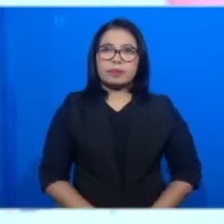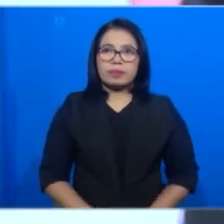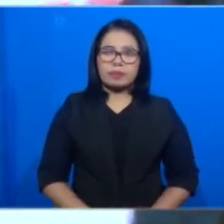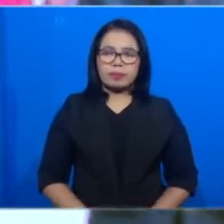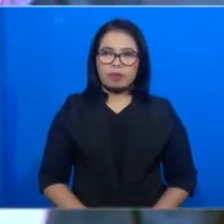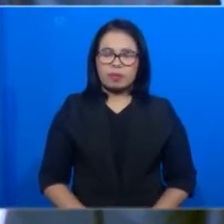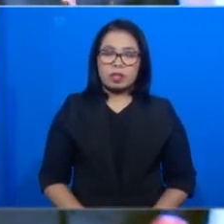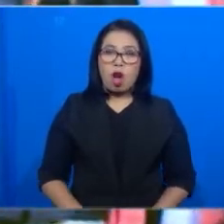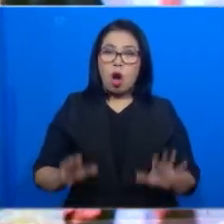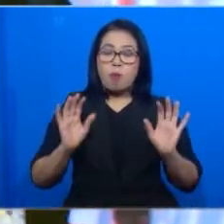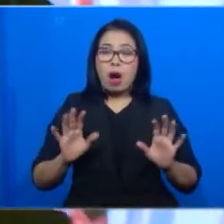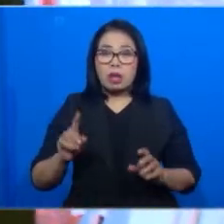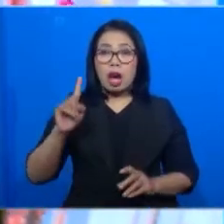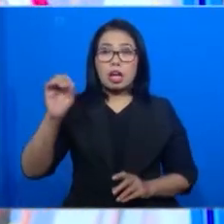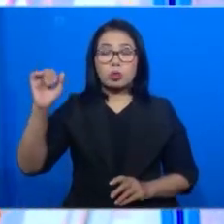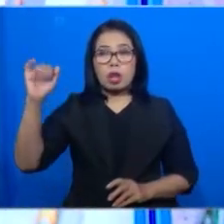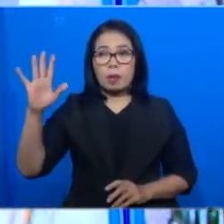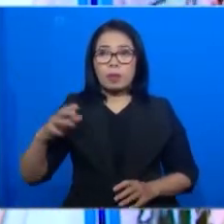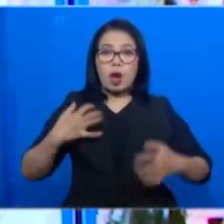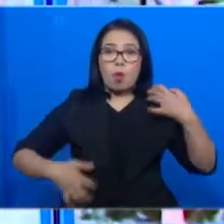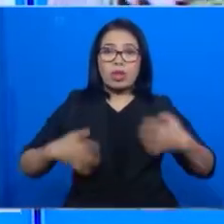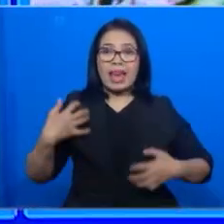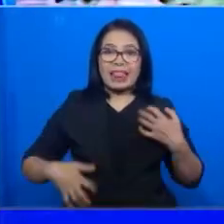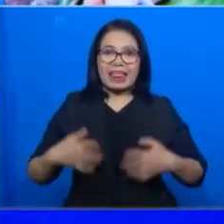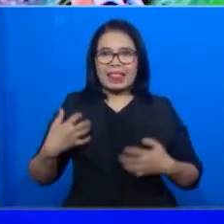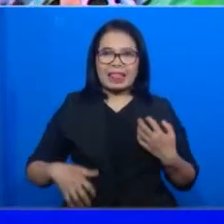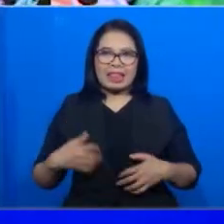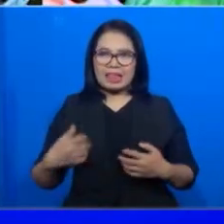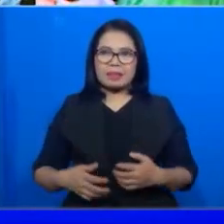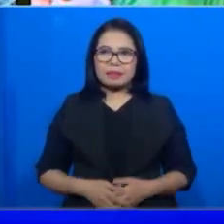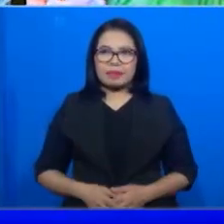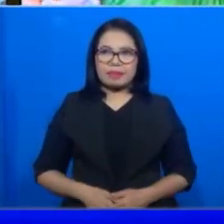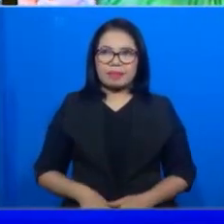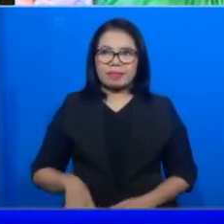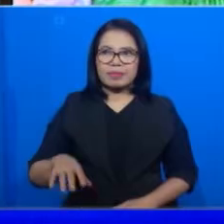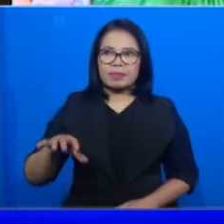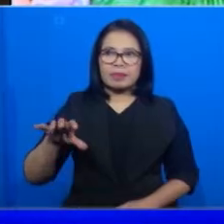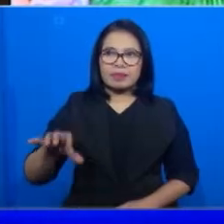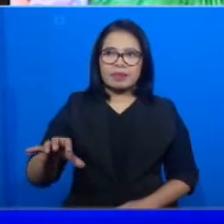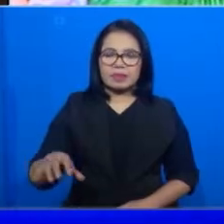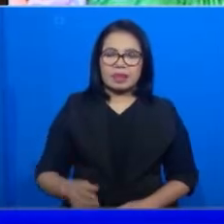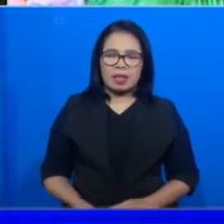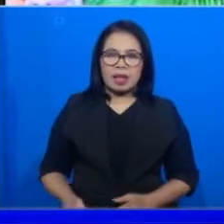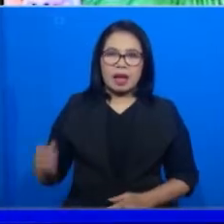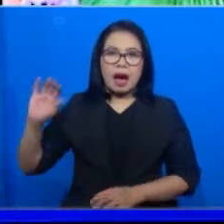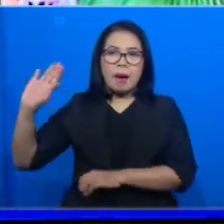Ratusan monyet menyerbu isi gunungan dalam tradisi Rewanda Bojana yang digelar di Desa Cikakak, Banyumas, Jawa Tengah.